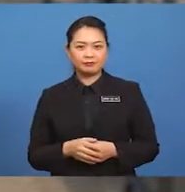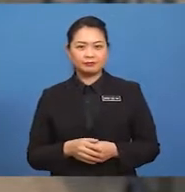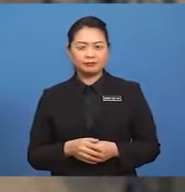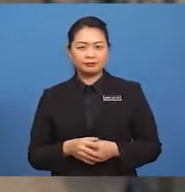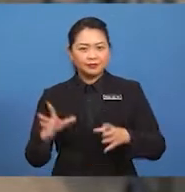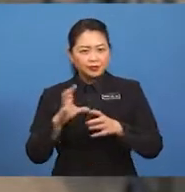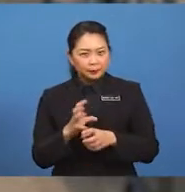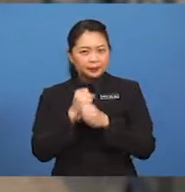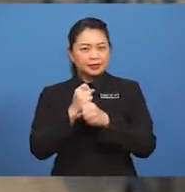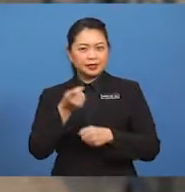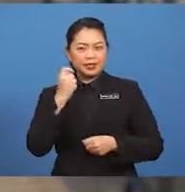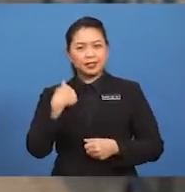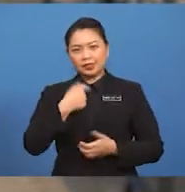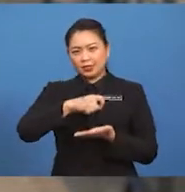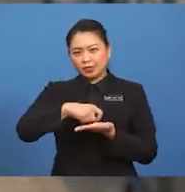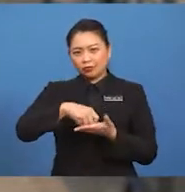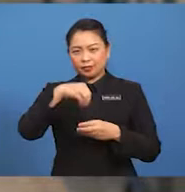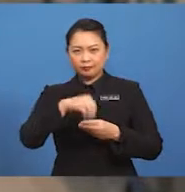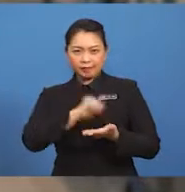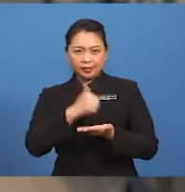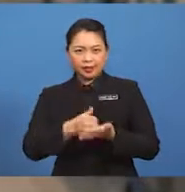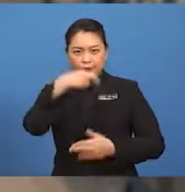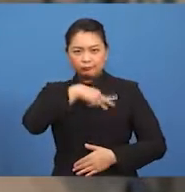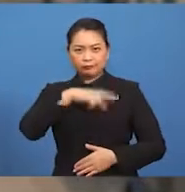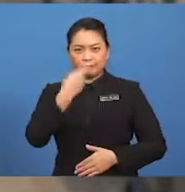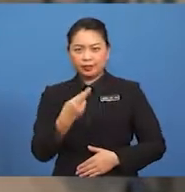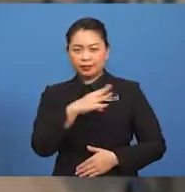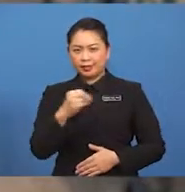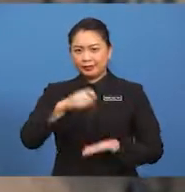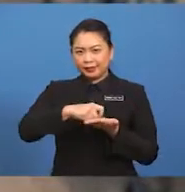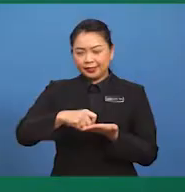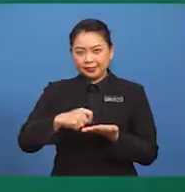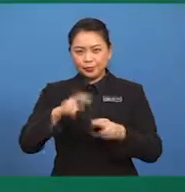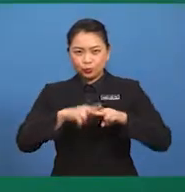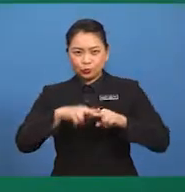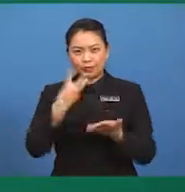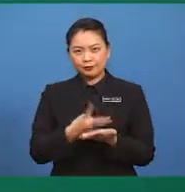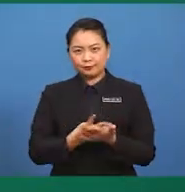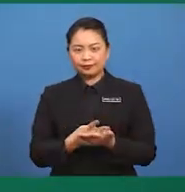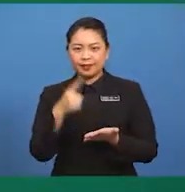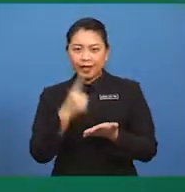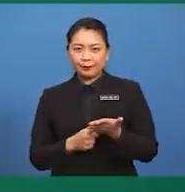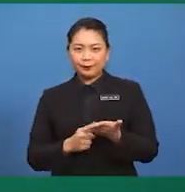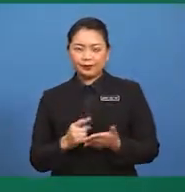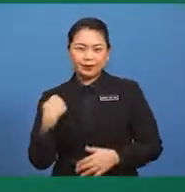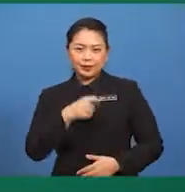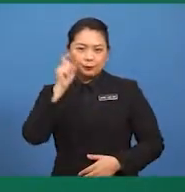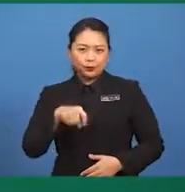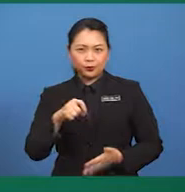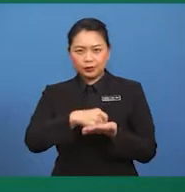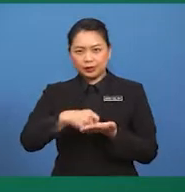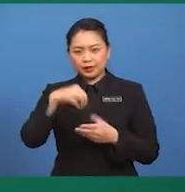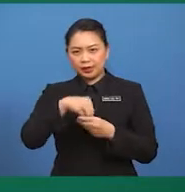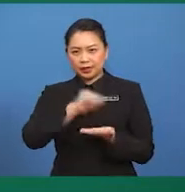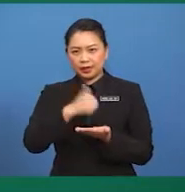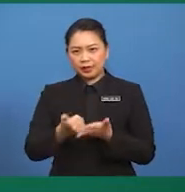Dapatan kita tadi kita rekodkan dalam akaun untung rugi dan penyata kedudukan kewangan. Apa yang perlu kita catatkan dalam